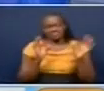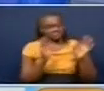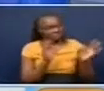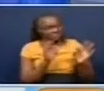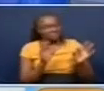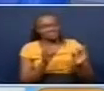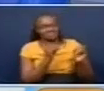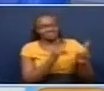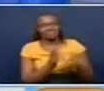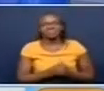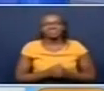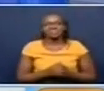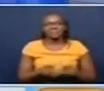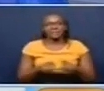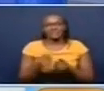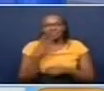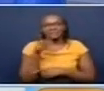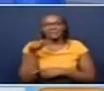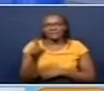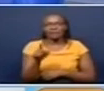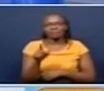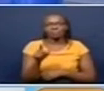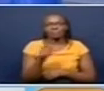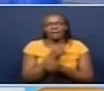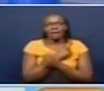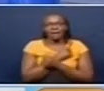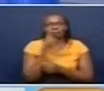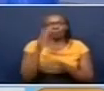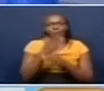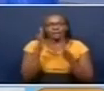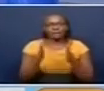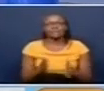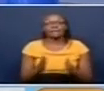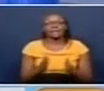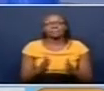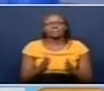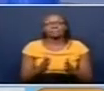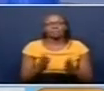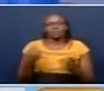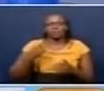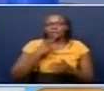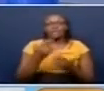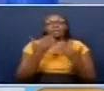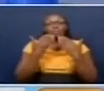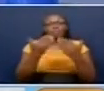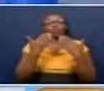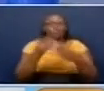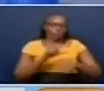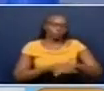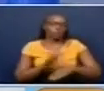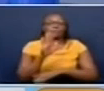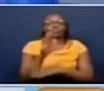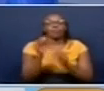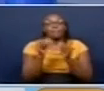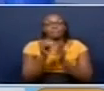Ashasema. Na naona pia alikuwa fan wa mwimbaji mmoja, lakini nitakamaza. Mtazamaji, tunasema shukrani sana kwa muda wako. Tukutane hapo